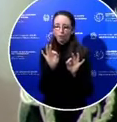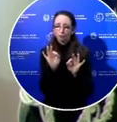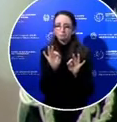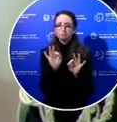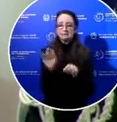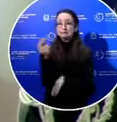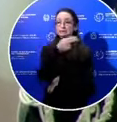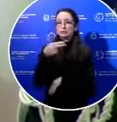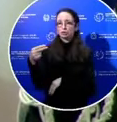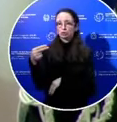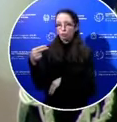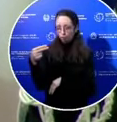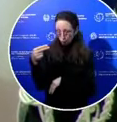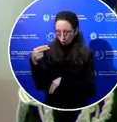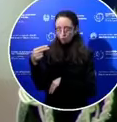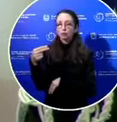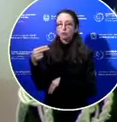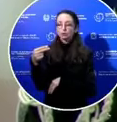faccia riferimento